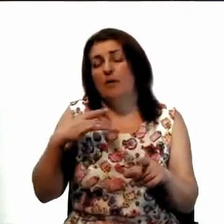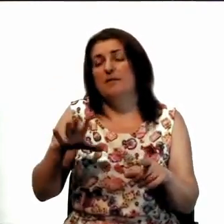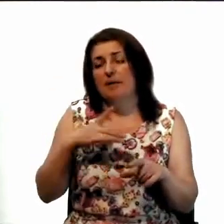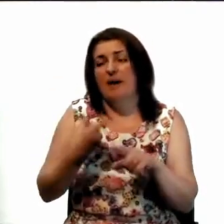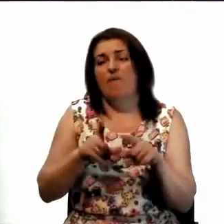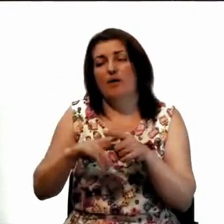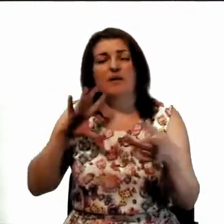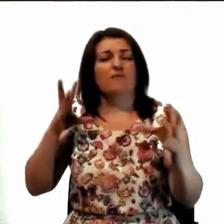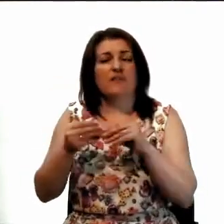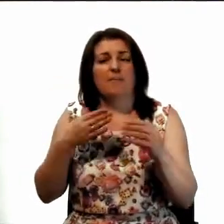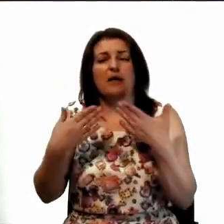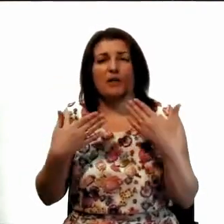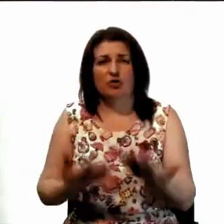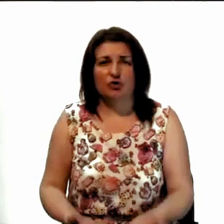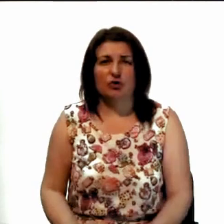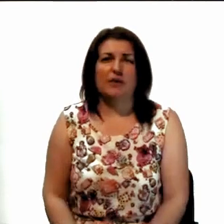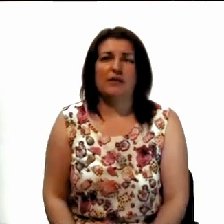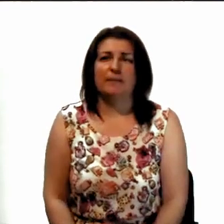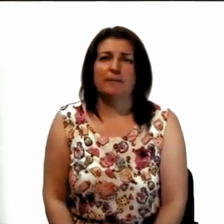эти взаимоотношения.